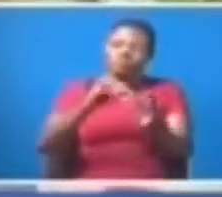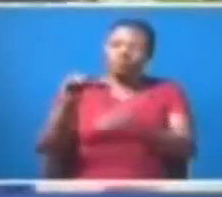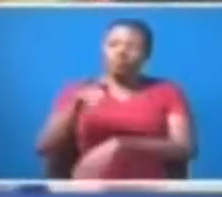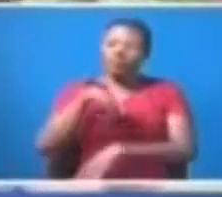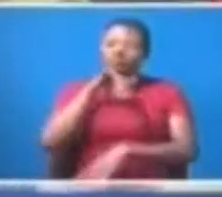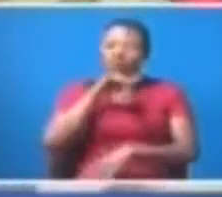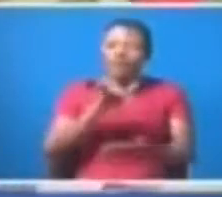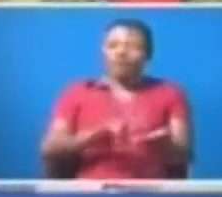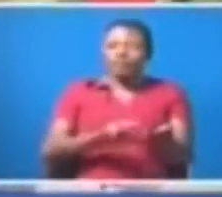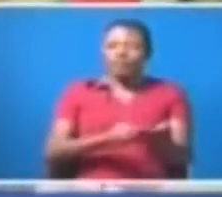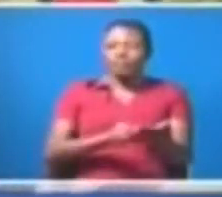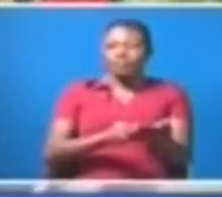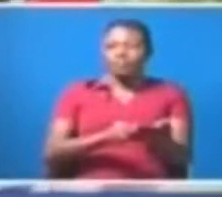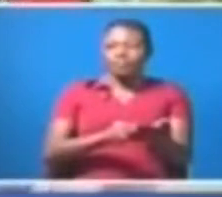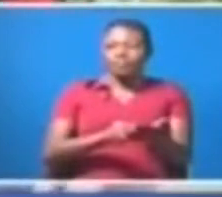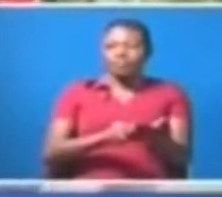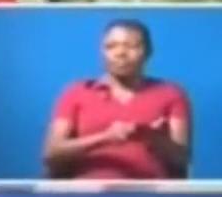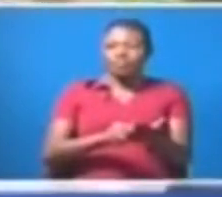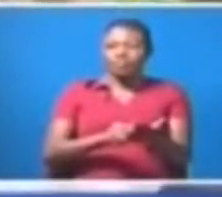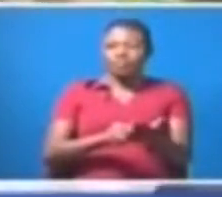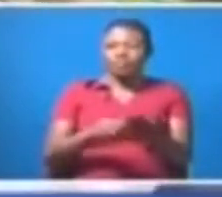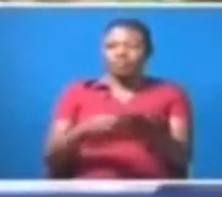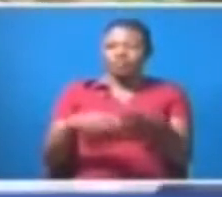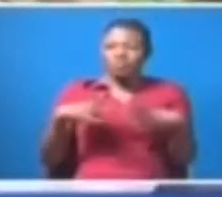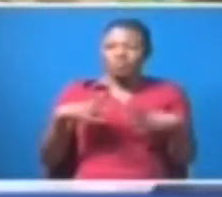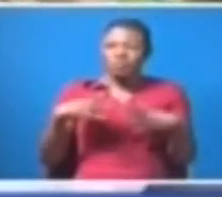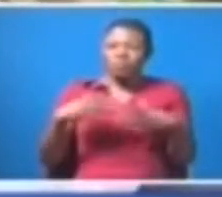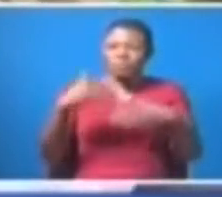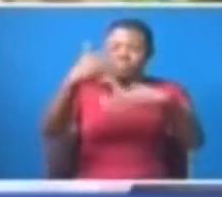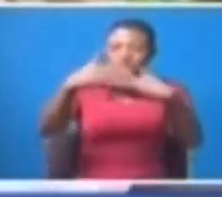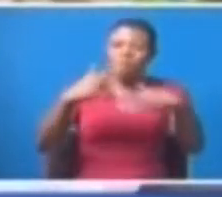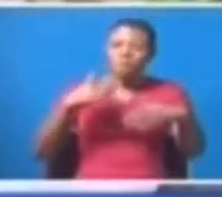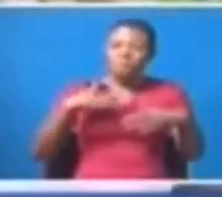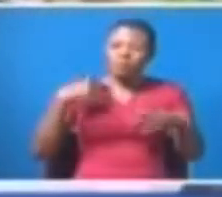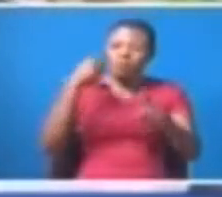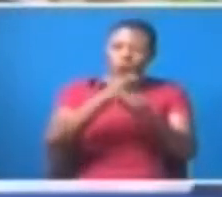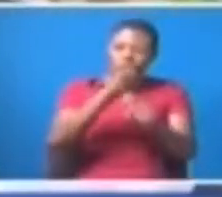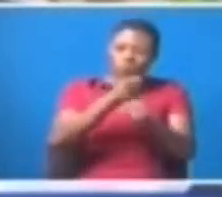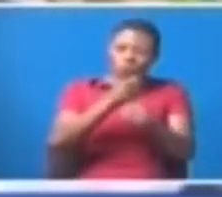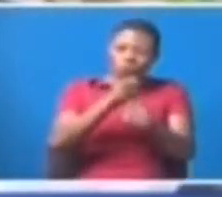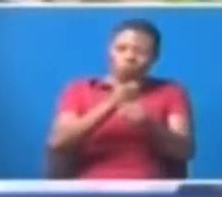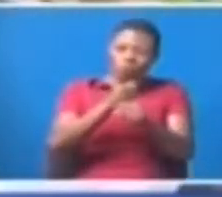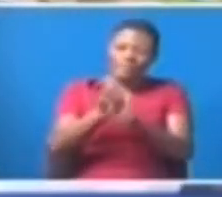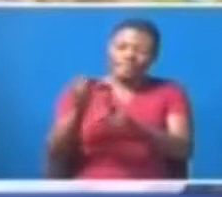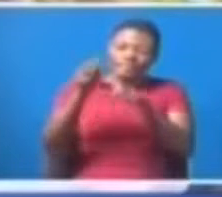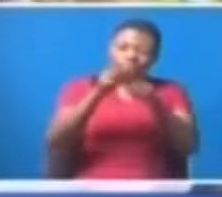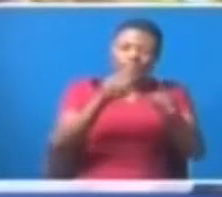Uganda. Kwangu kwanza, kwa wale wenye wako mbele yangu, nitatia bidii kwanza niwafikie, then